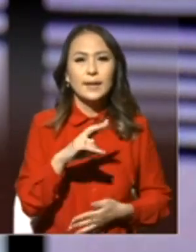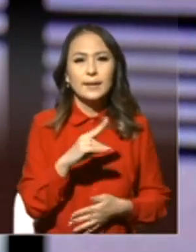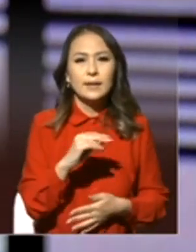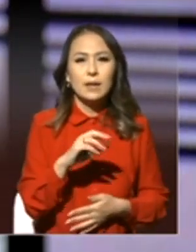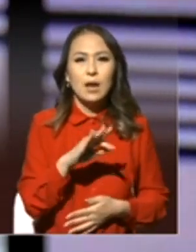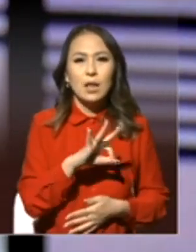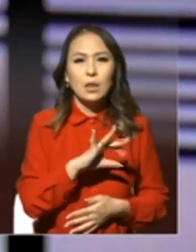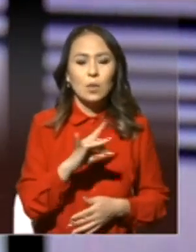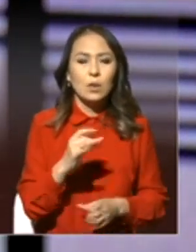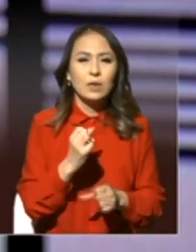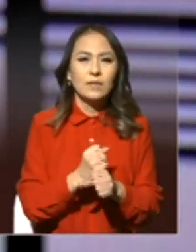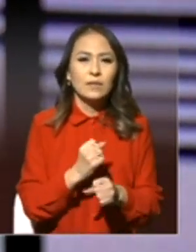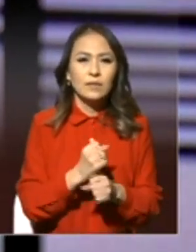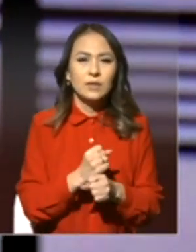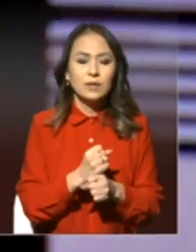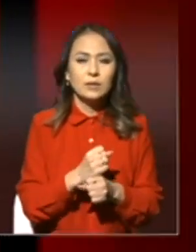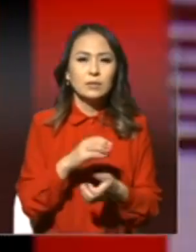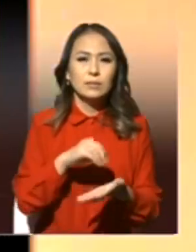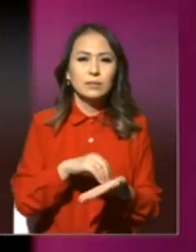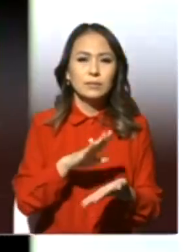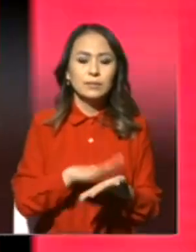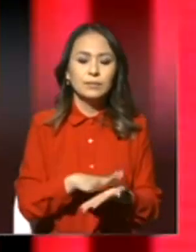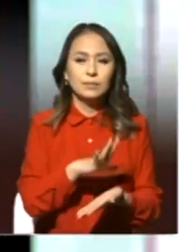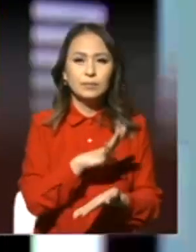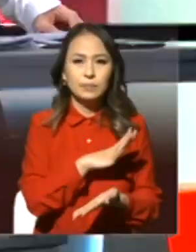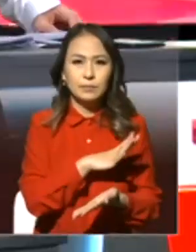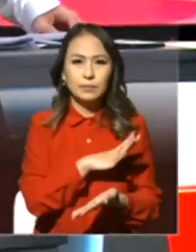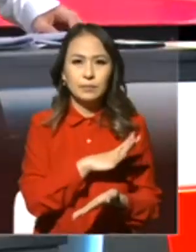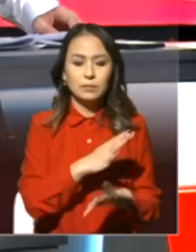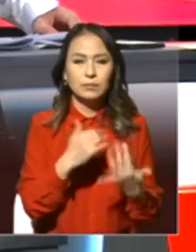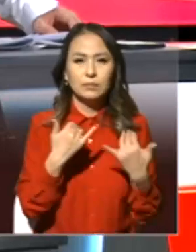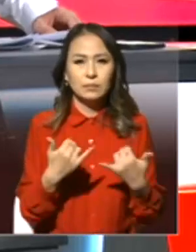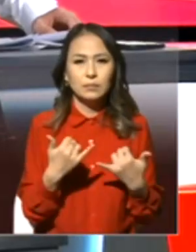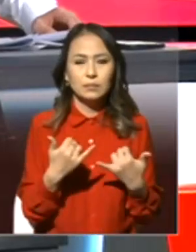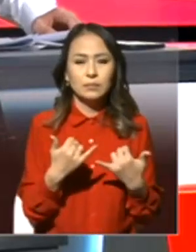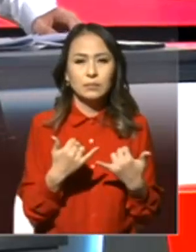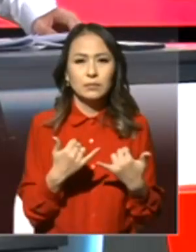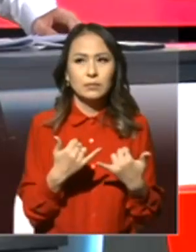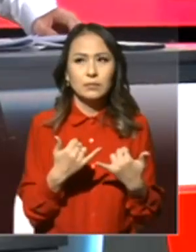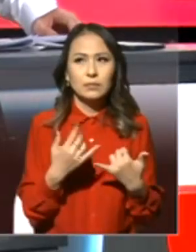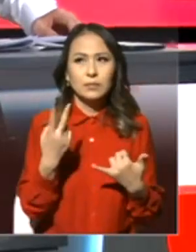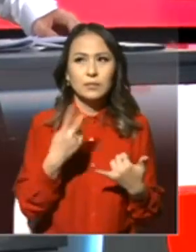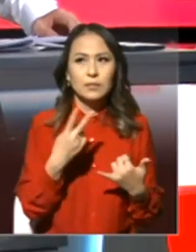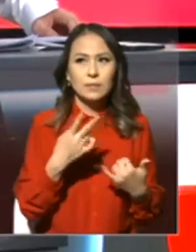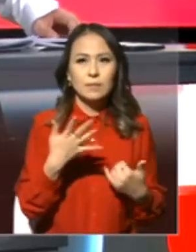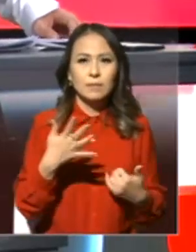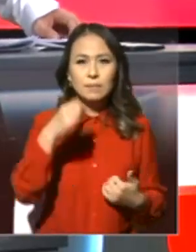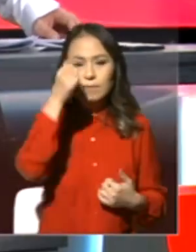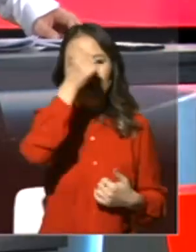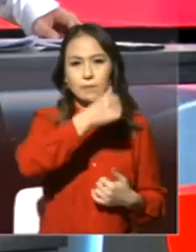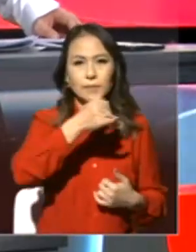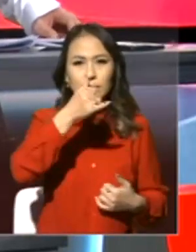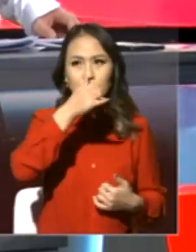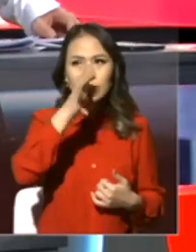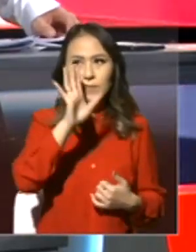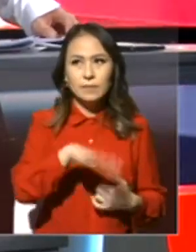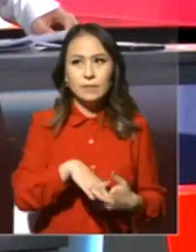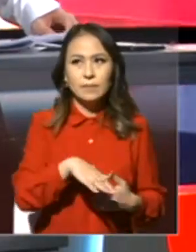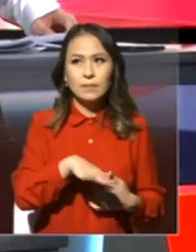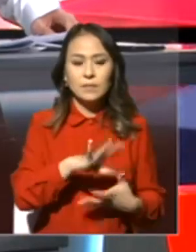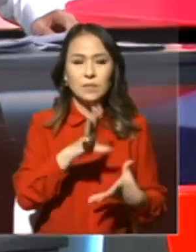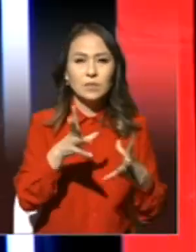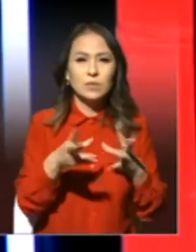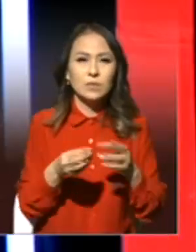көрсеткіштер көрсетілді, қолданылды. Бұл жаңағы біздің агроөнеркәсіп кешенді мүмкін емес екенін өздеріңіз мойындап отырсыздар, иә?